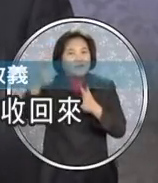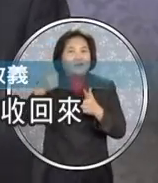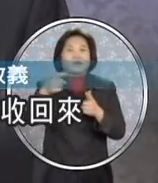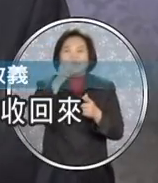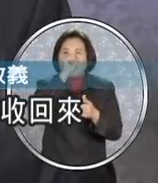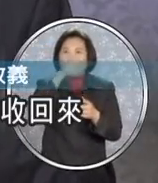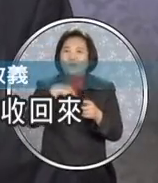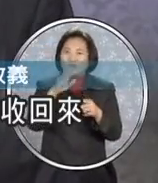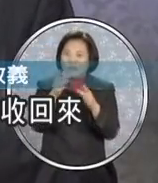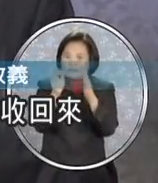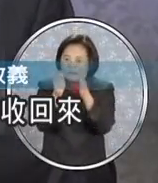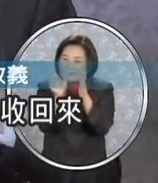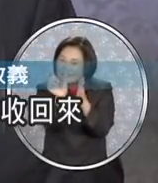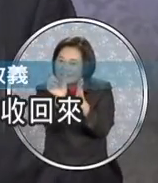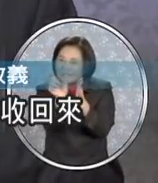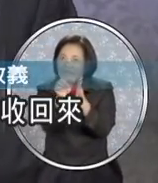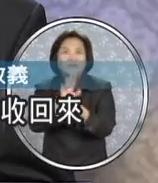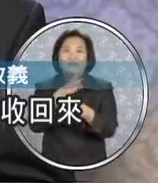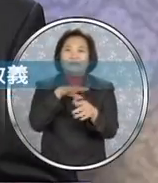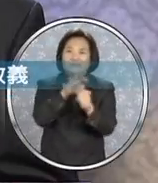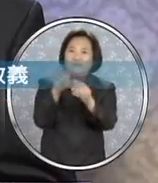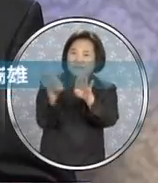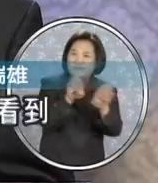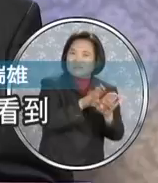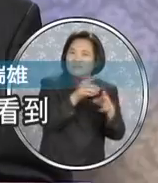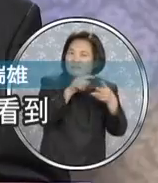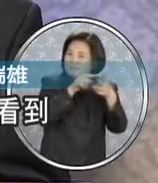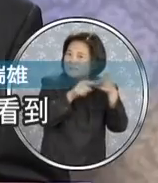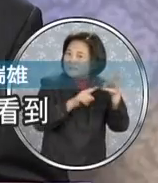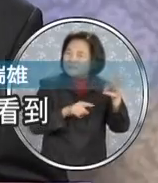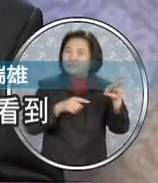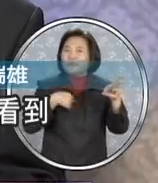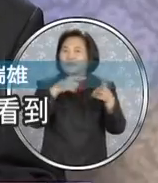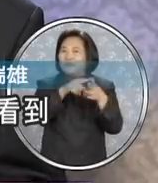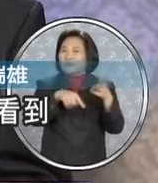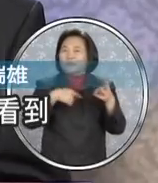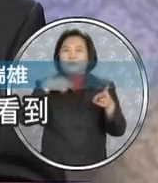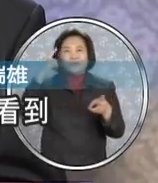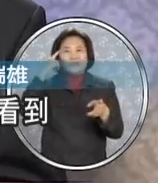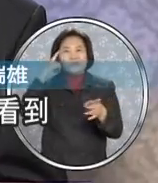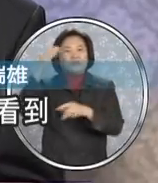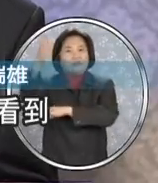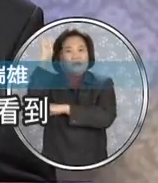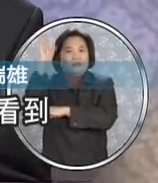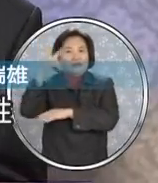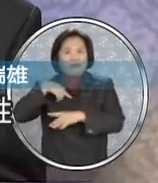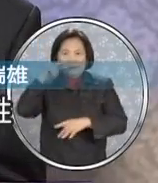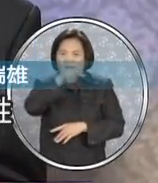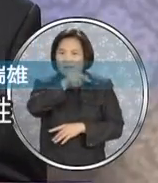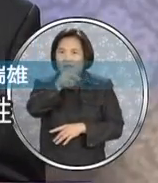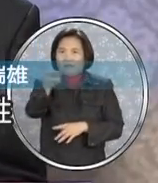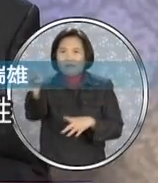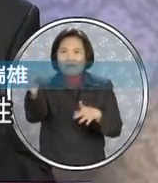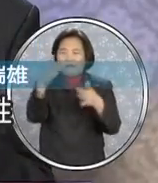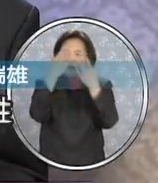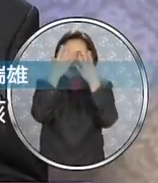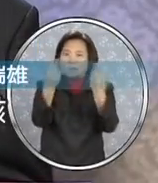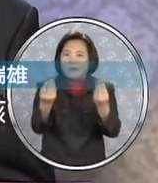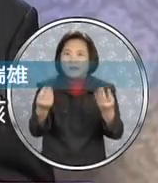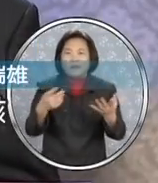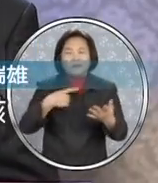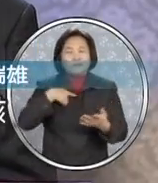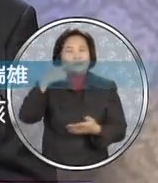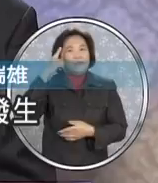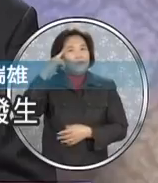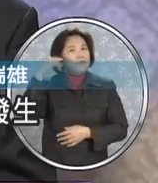把那一小段话把它收回。 卫生者竟然会没有看到这个这么严重性，这个本来就